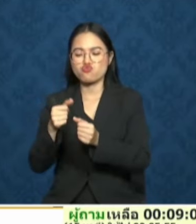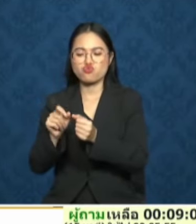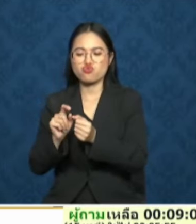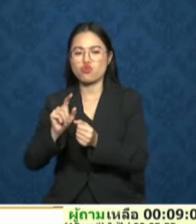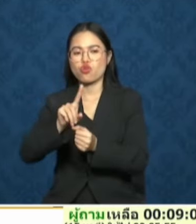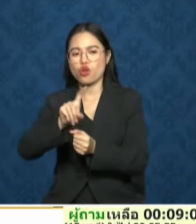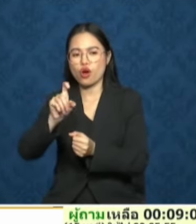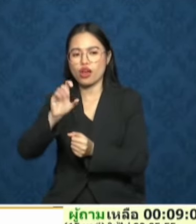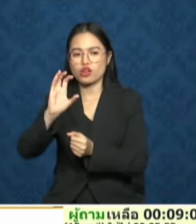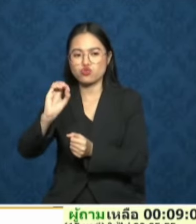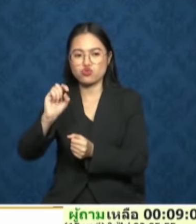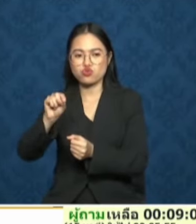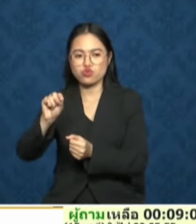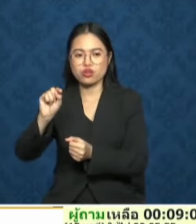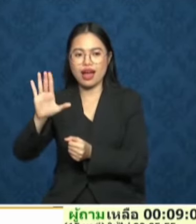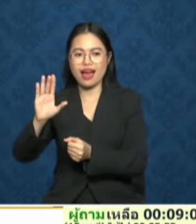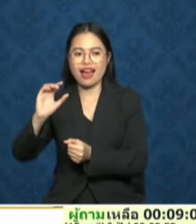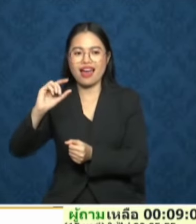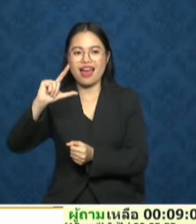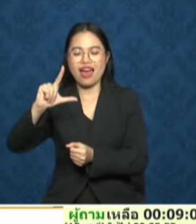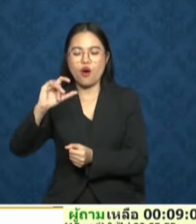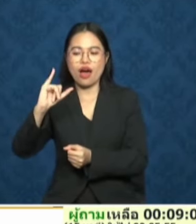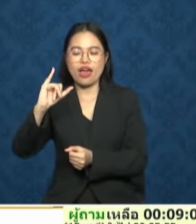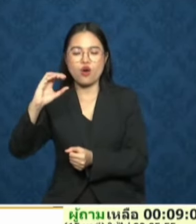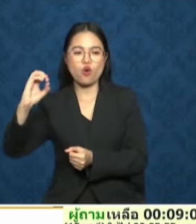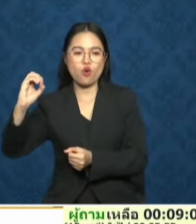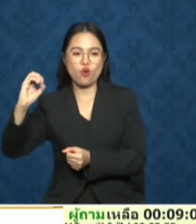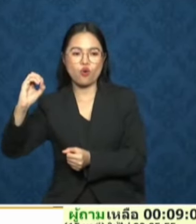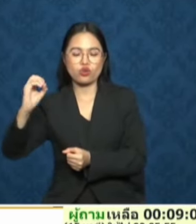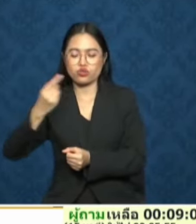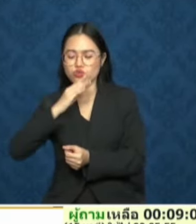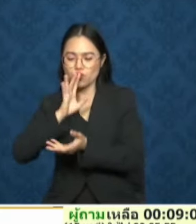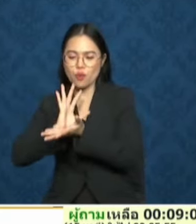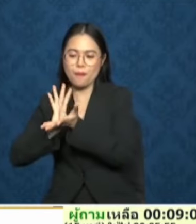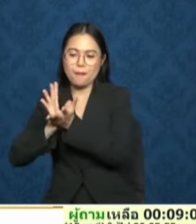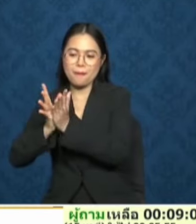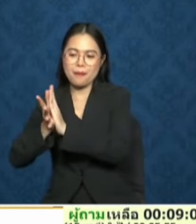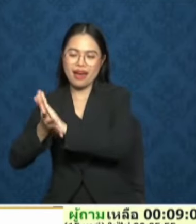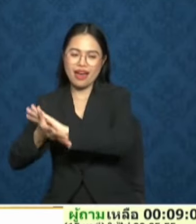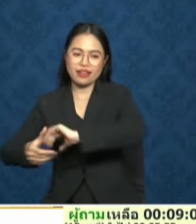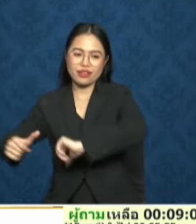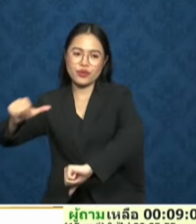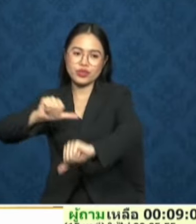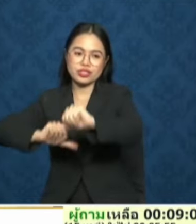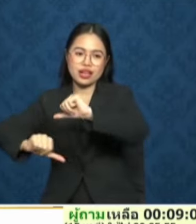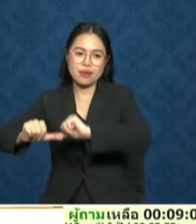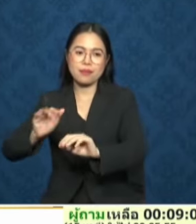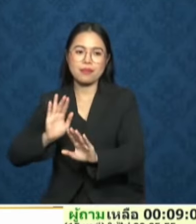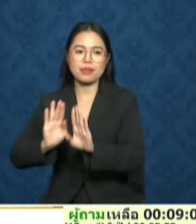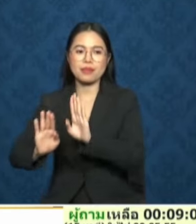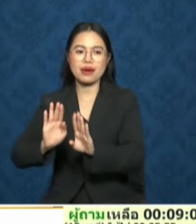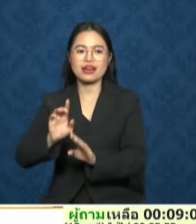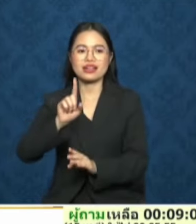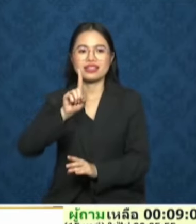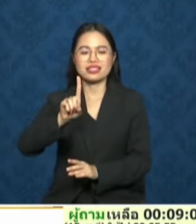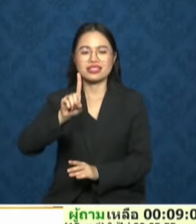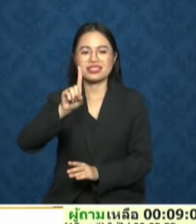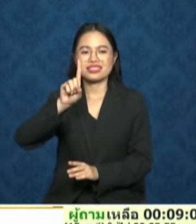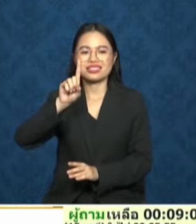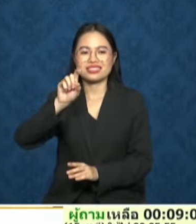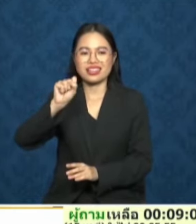ซึงหากแรงเป็ Lithium Carbonate ก็จะมีประมาณ 164,500